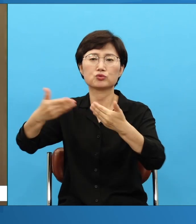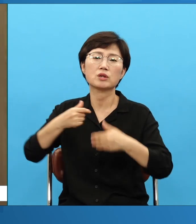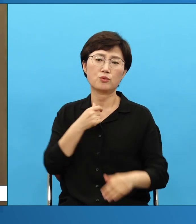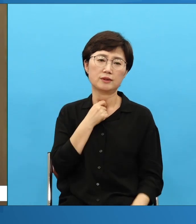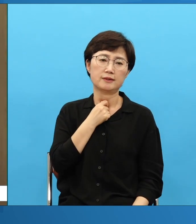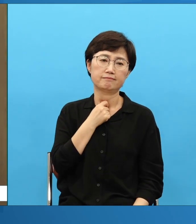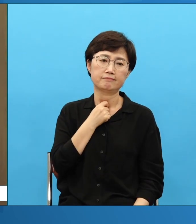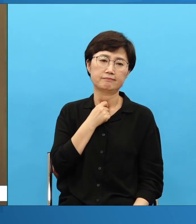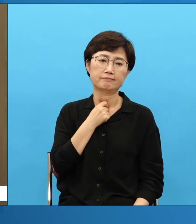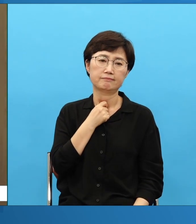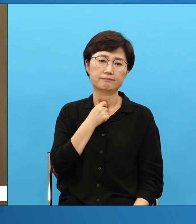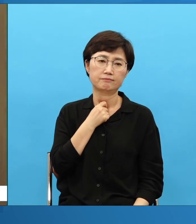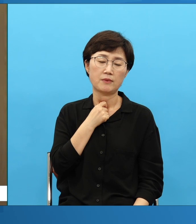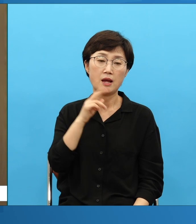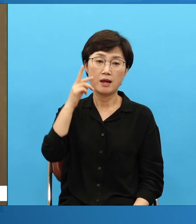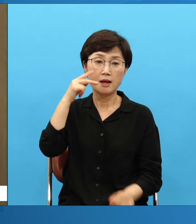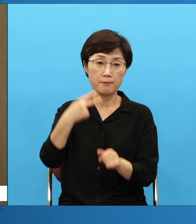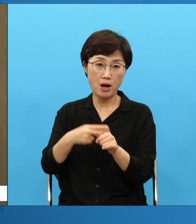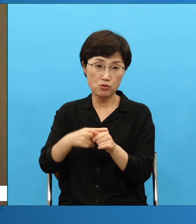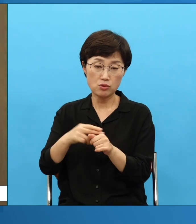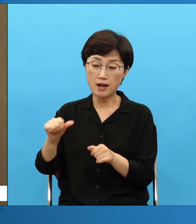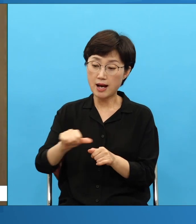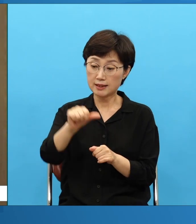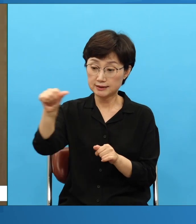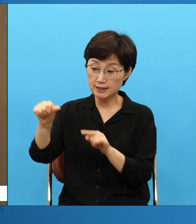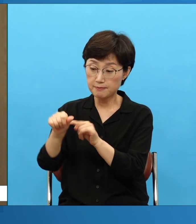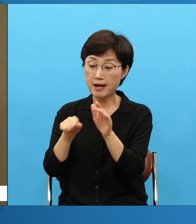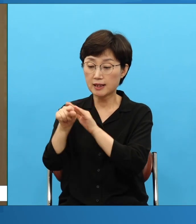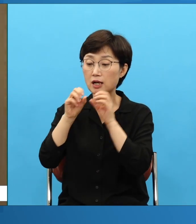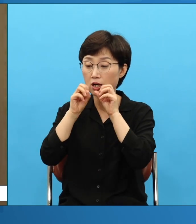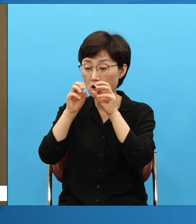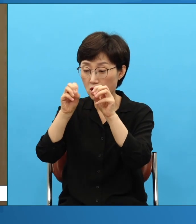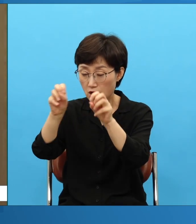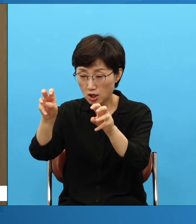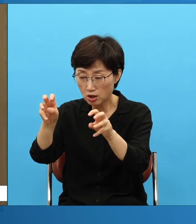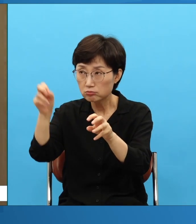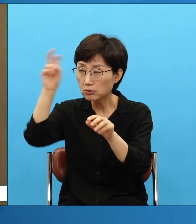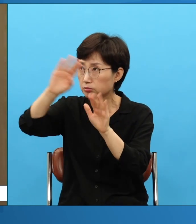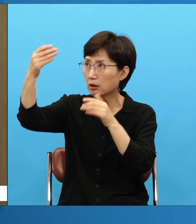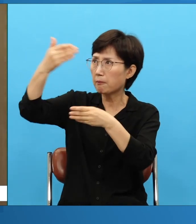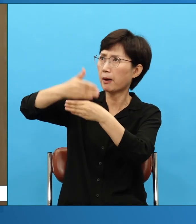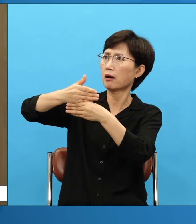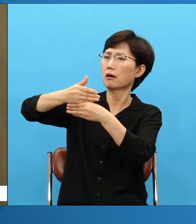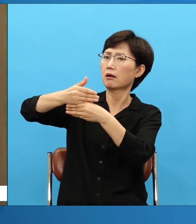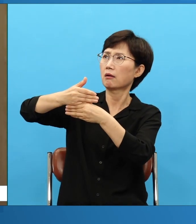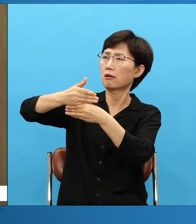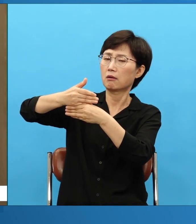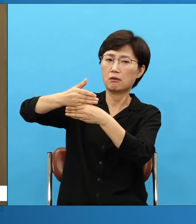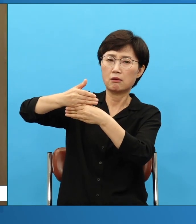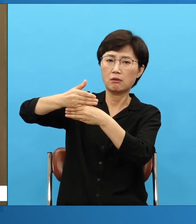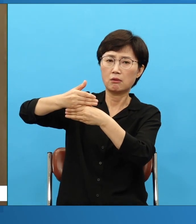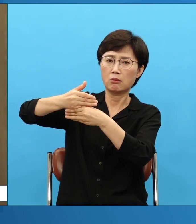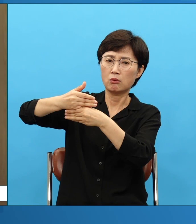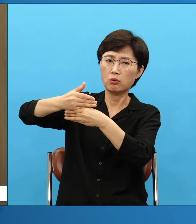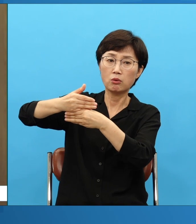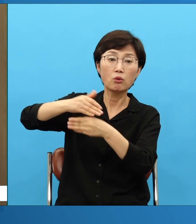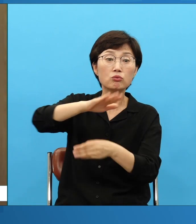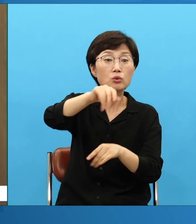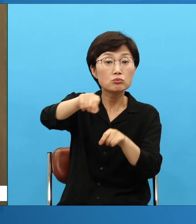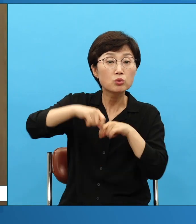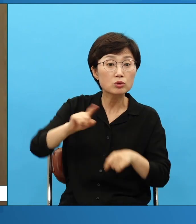바울이 아시아에서 전도를 했는데 하나님 전도 문을 막았어요. 우리